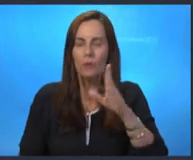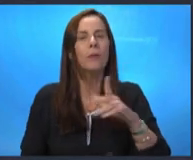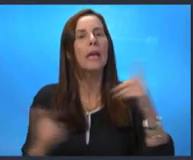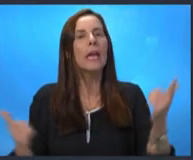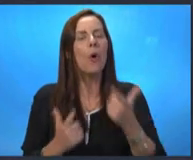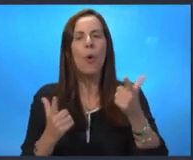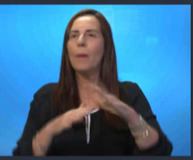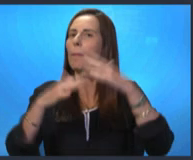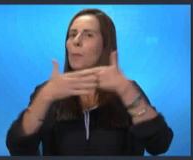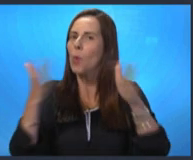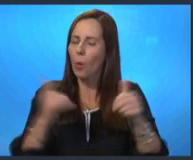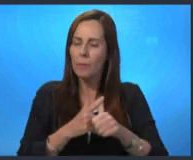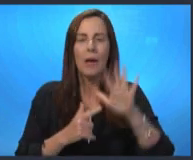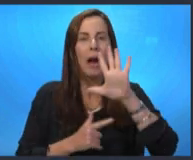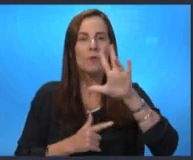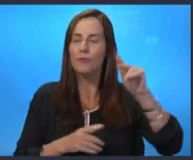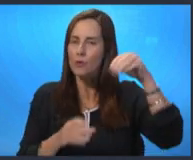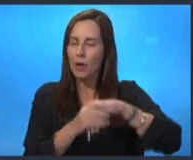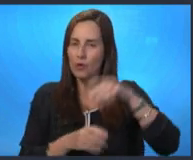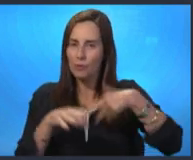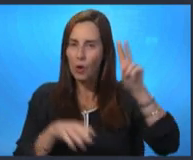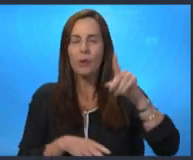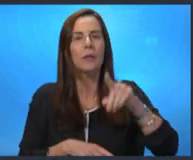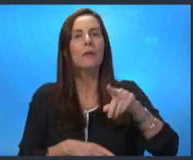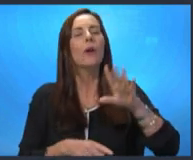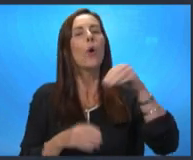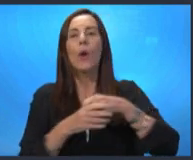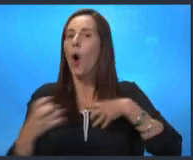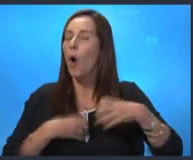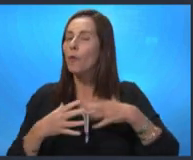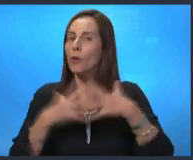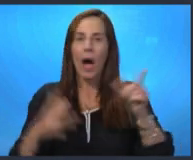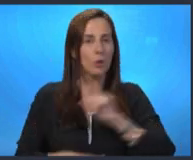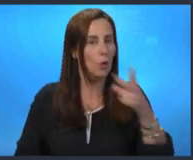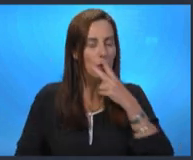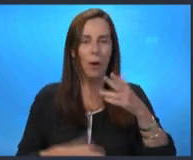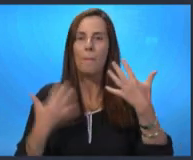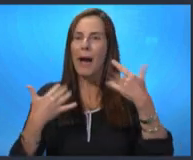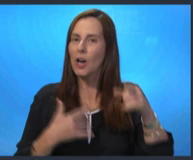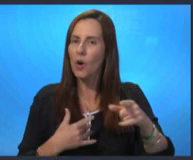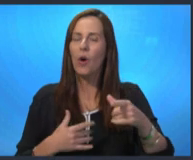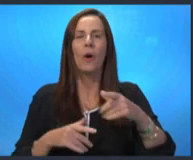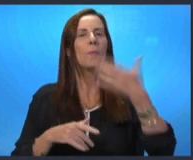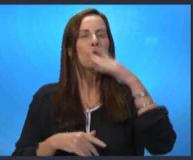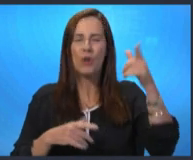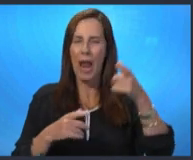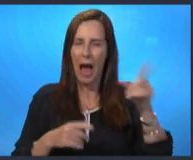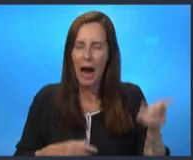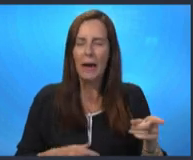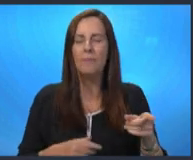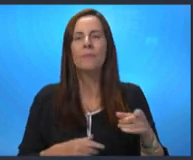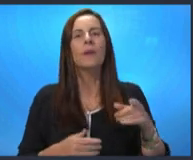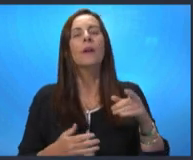כיפת השמיים עם 50 משתתפים ומעלה. זה כן, כולל הופעות ענק, פארק הירקון, בריכת הסולטן. משרדי